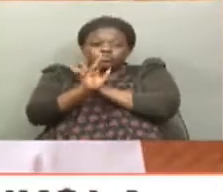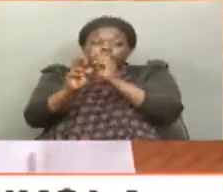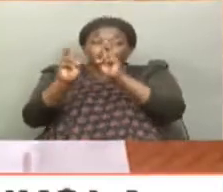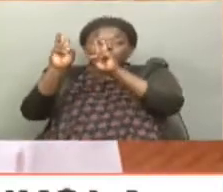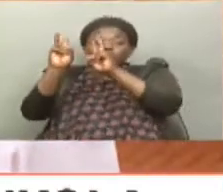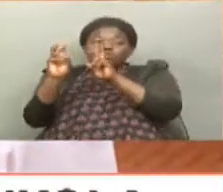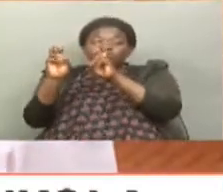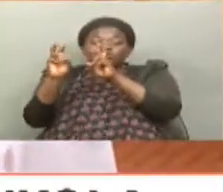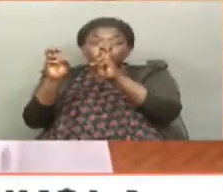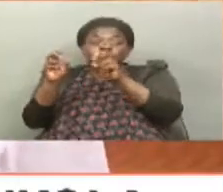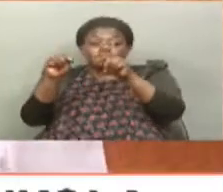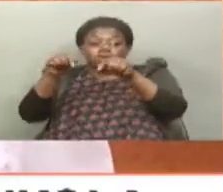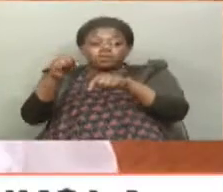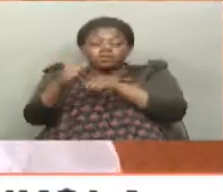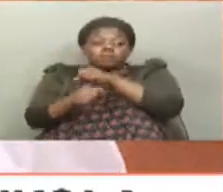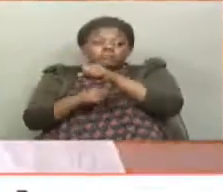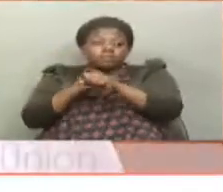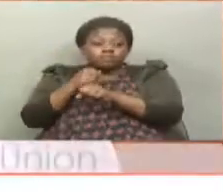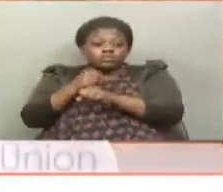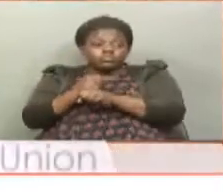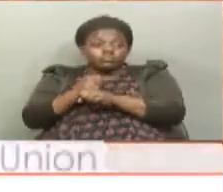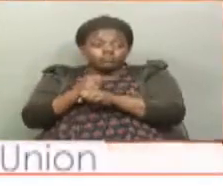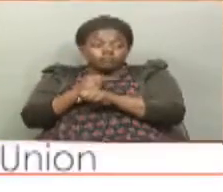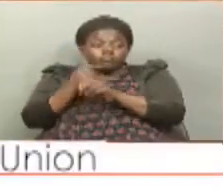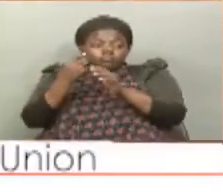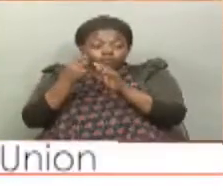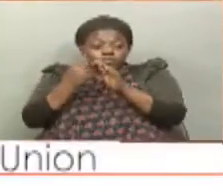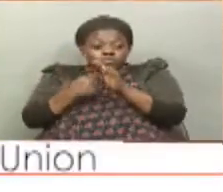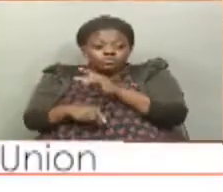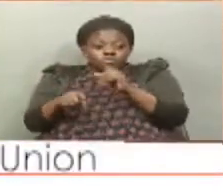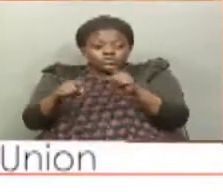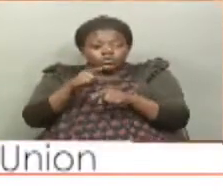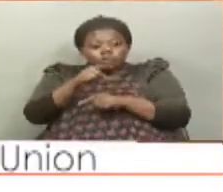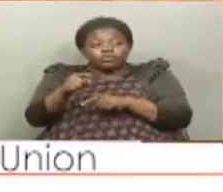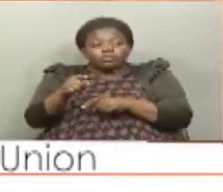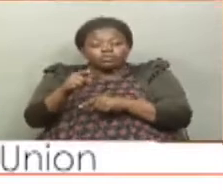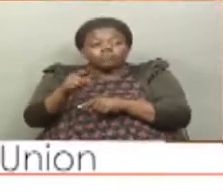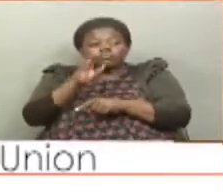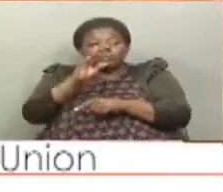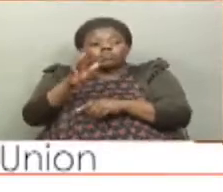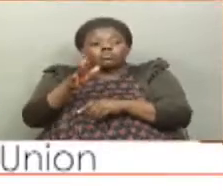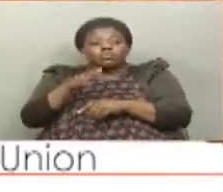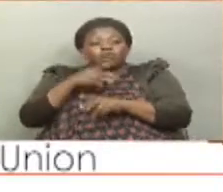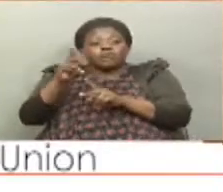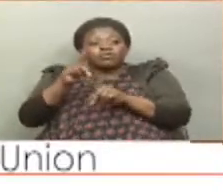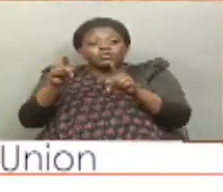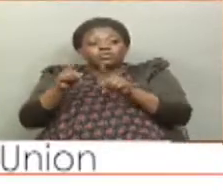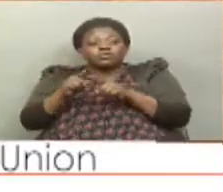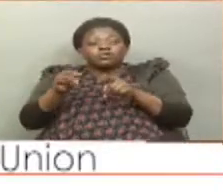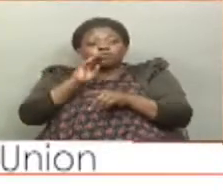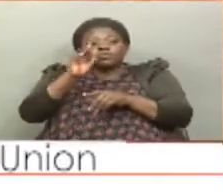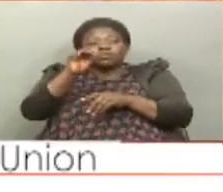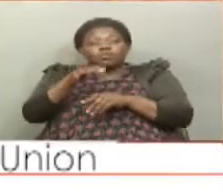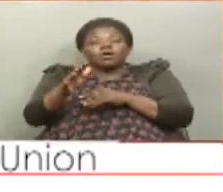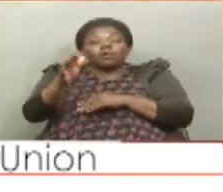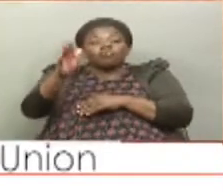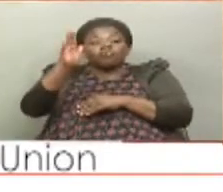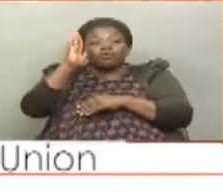wagwa fe ogwomu akaguno Weguli inti namwe muna habanga bantu bange nange nemba Katonda